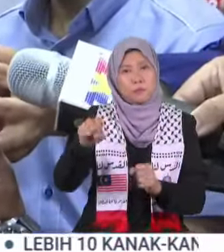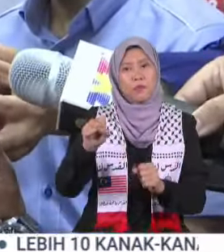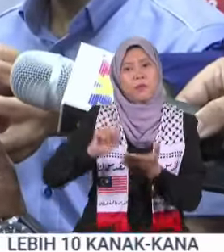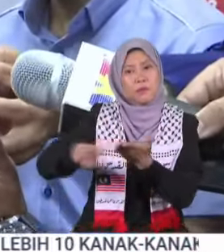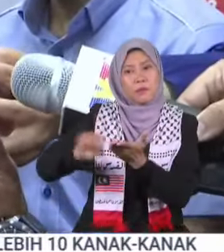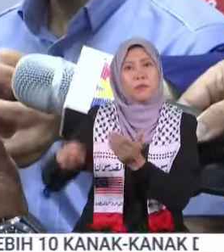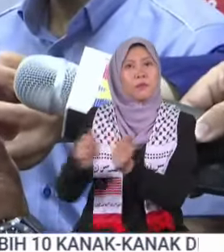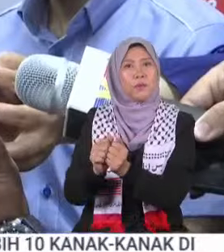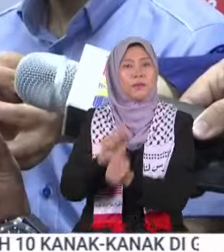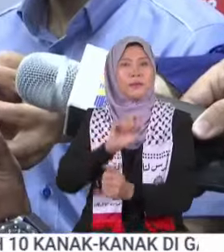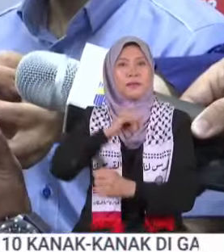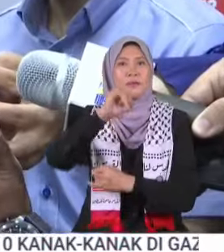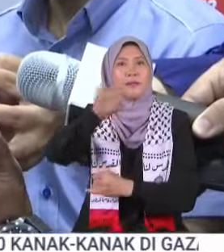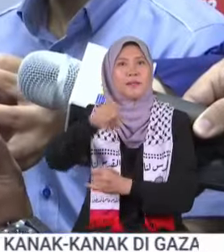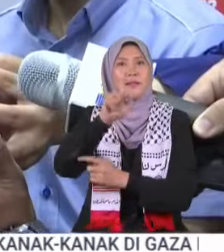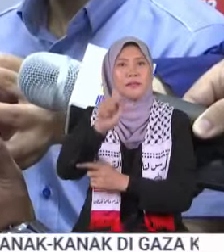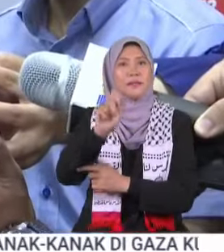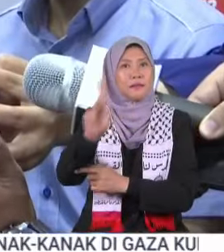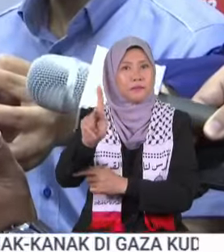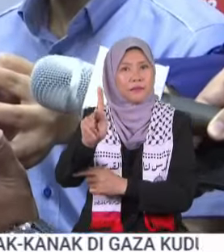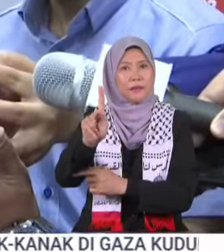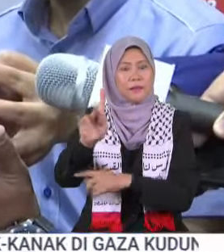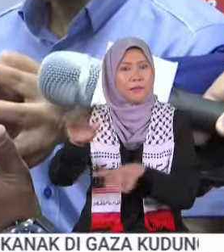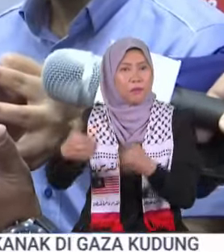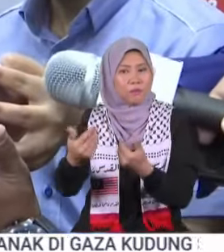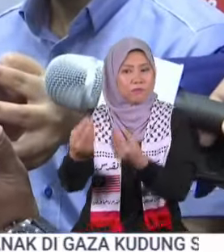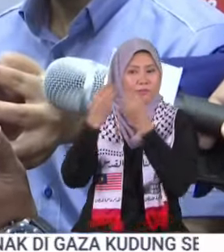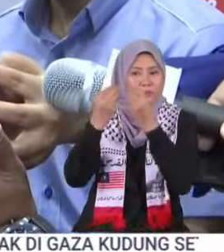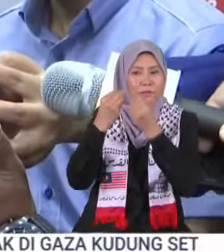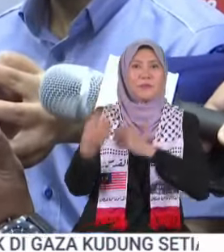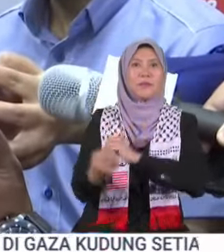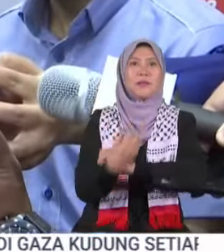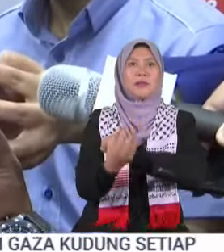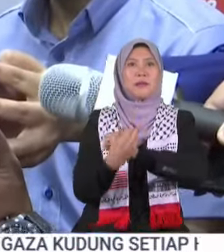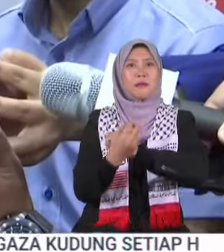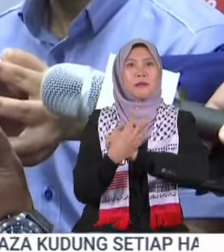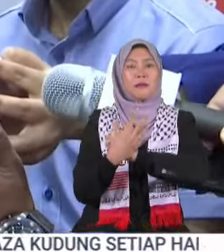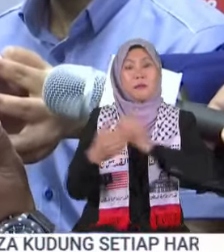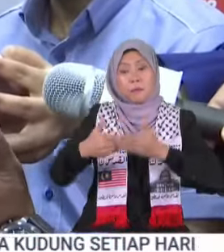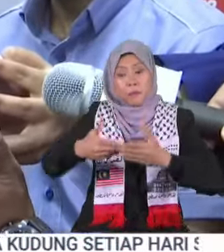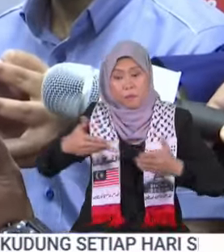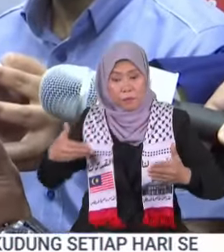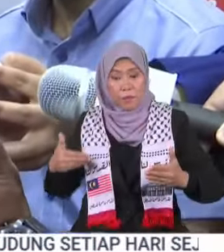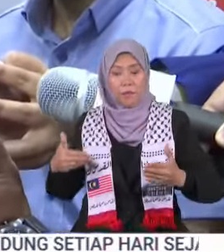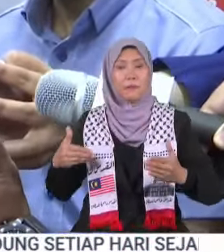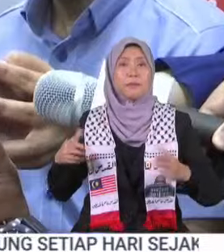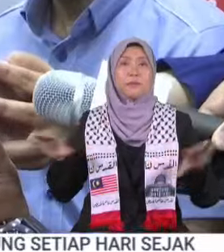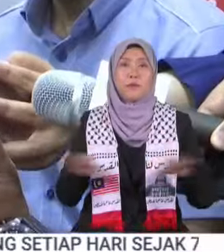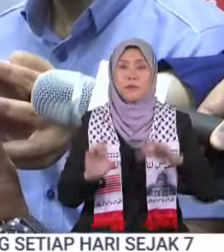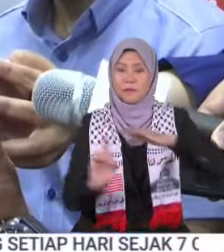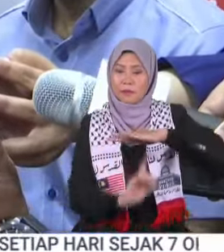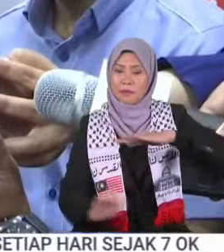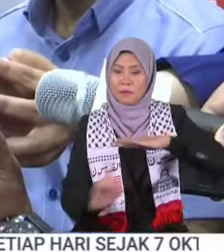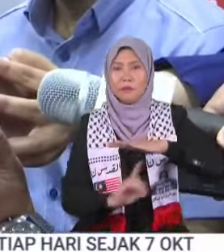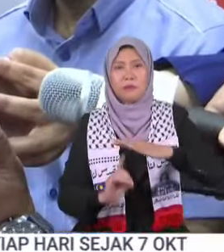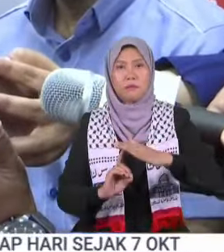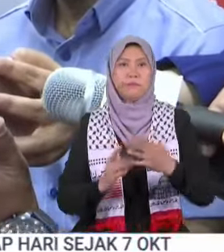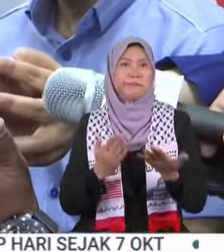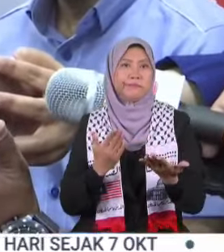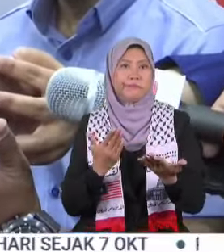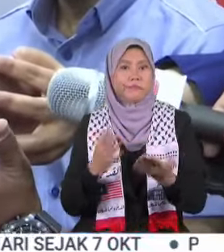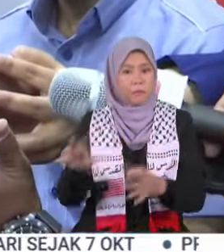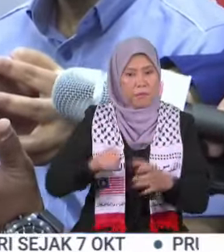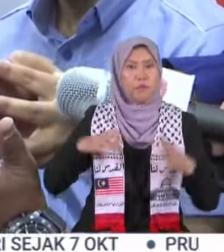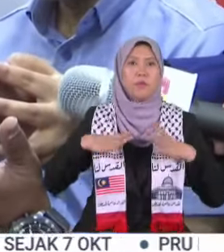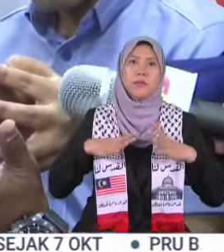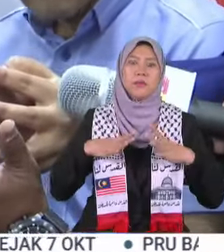jabatan tenaga kerja untuk mendapatkan panduan dan juga nasihat Sebelum melaksanakan dasar-dasar sebegini Jadi